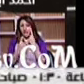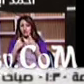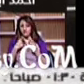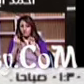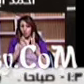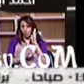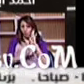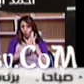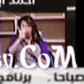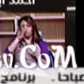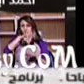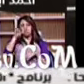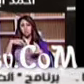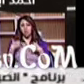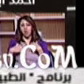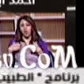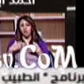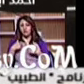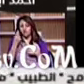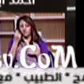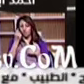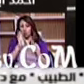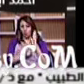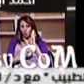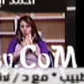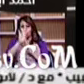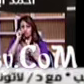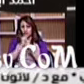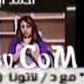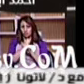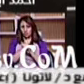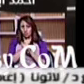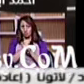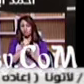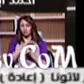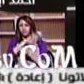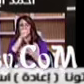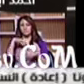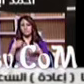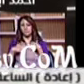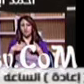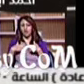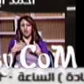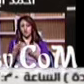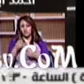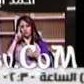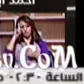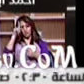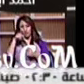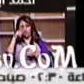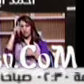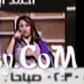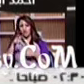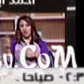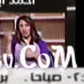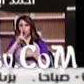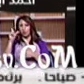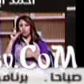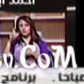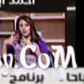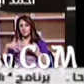ماكل يعني انا يعني انا برده في في في في حاجه جوايا ا معلش اديني ثلاث دقاق هشرحها